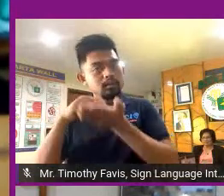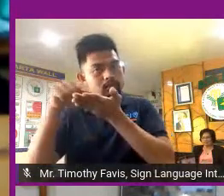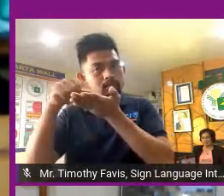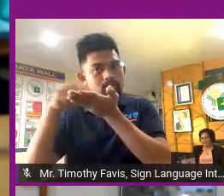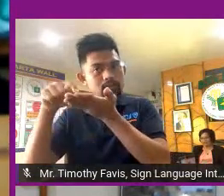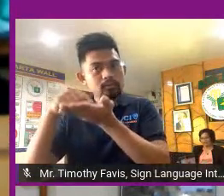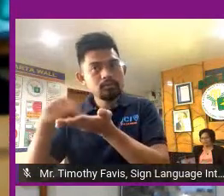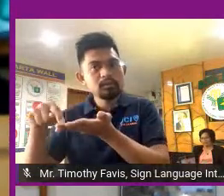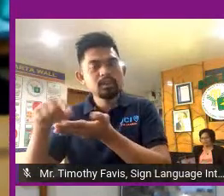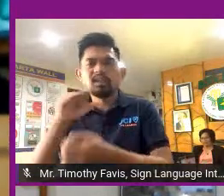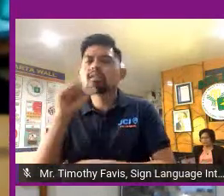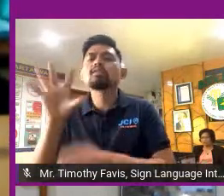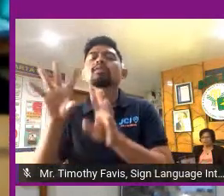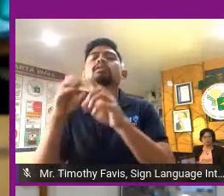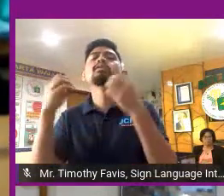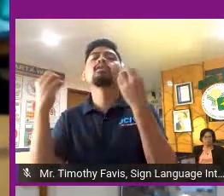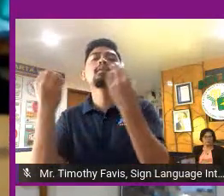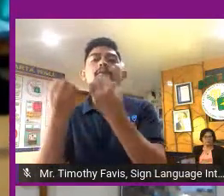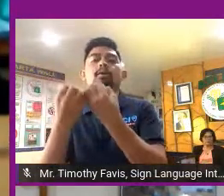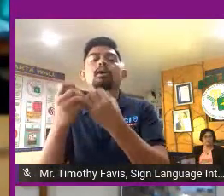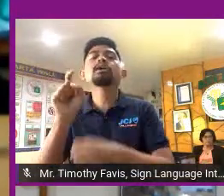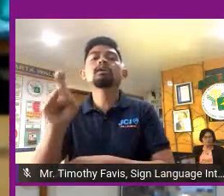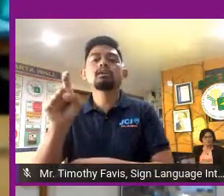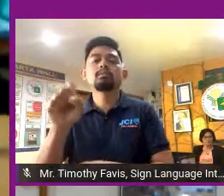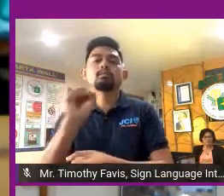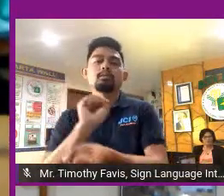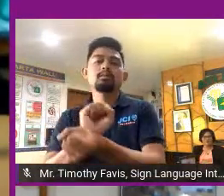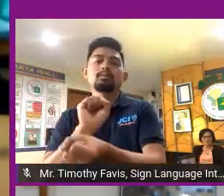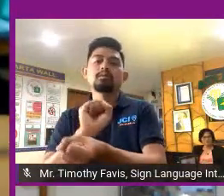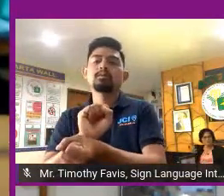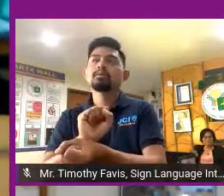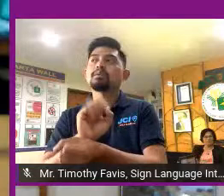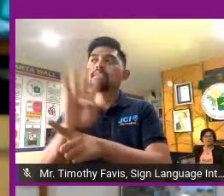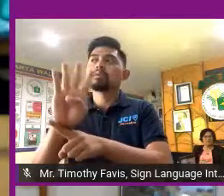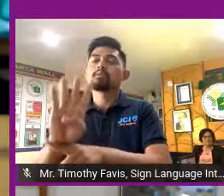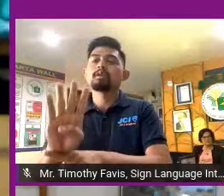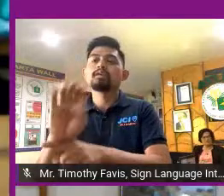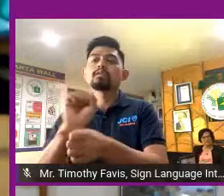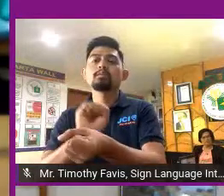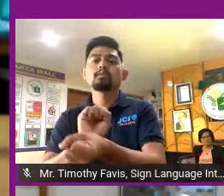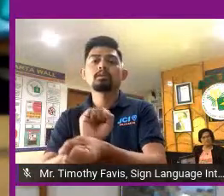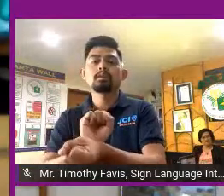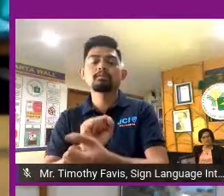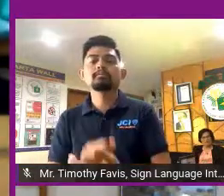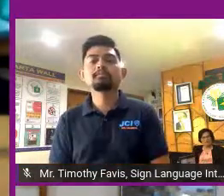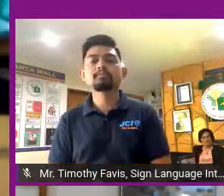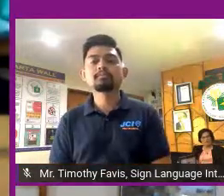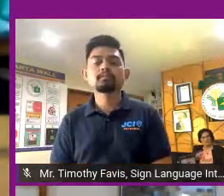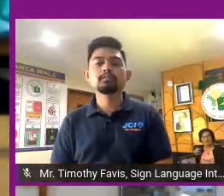doon lang sa organization. You really have to work based on ano kasi may mandate yan eh.